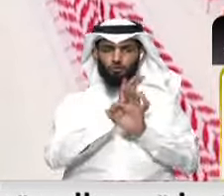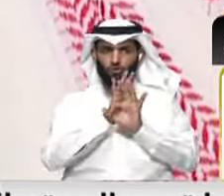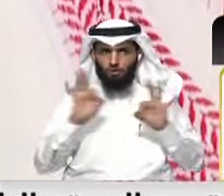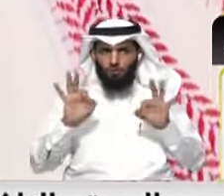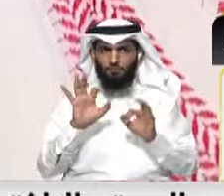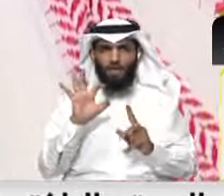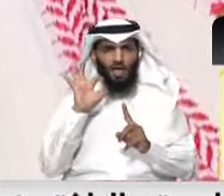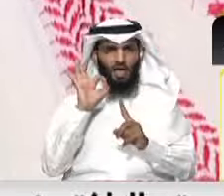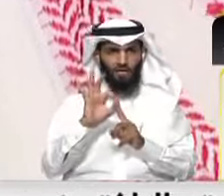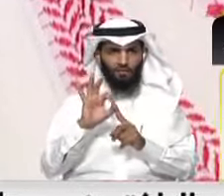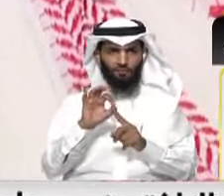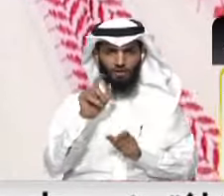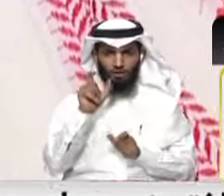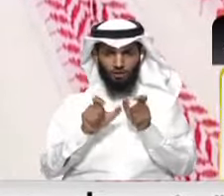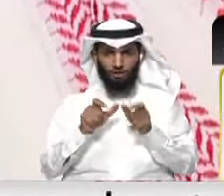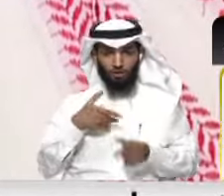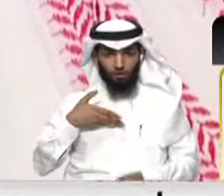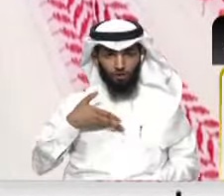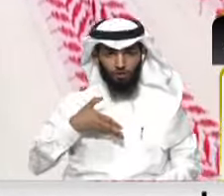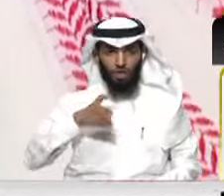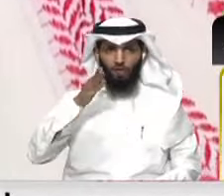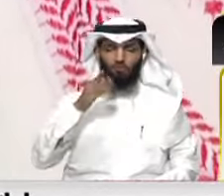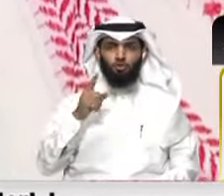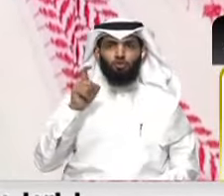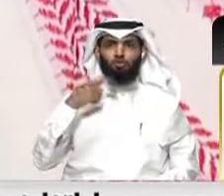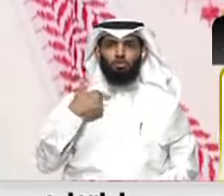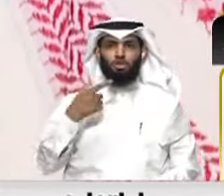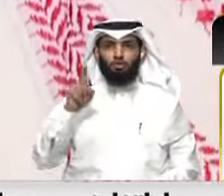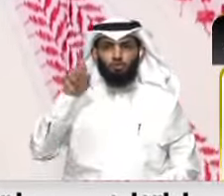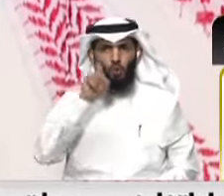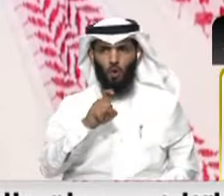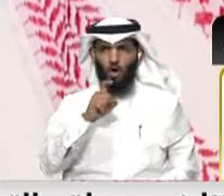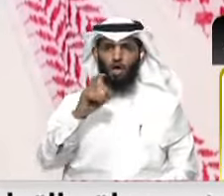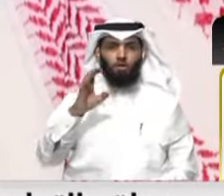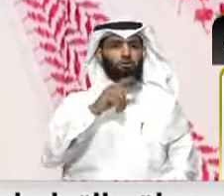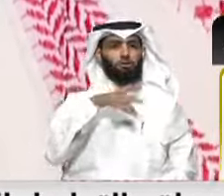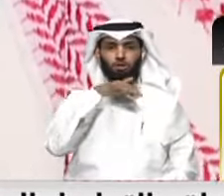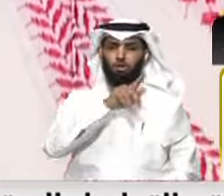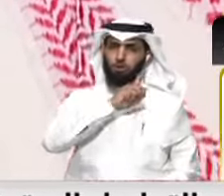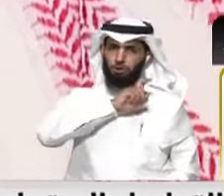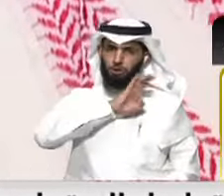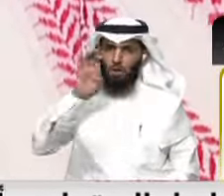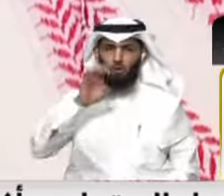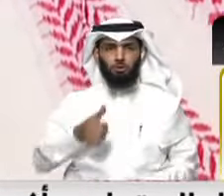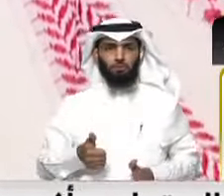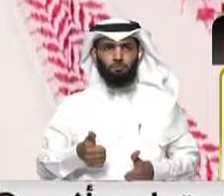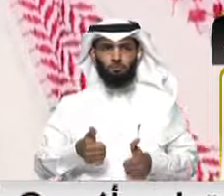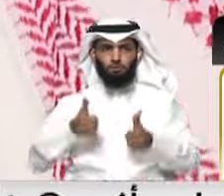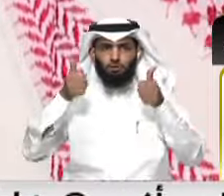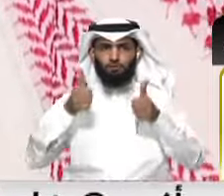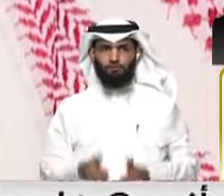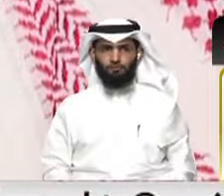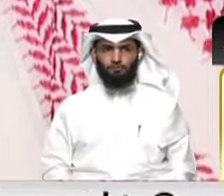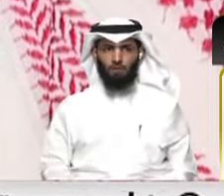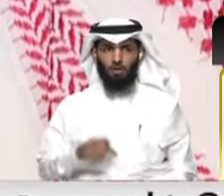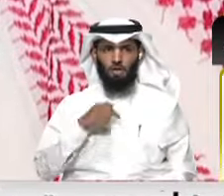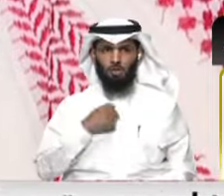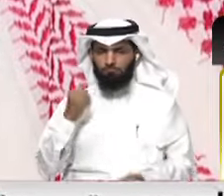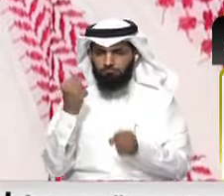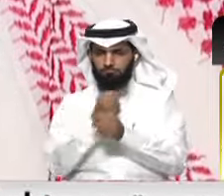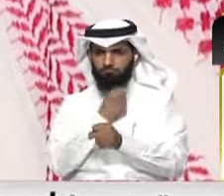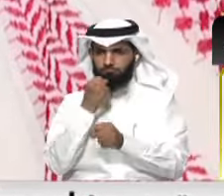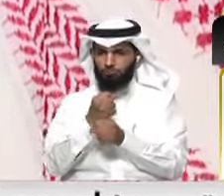لتسهيل متطلبات الحجاج في استفساراتهم وإجراءاتها، والإدارة العامة للطيران المدني تحت إشرافها وتحت تشغيل في جميع